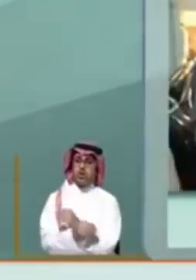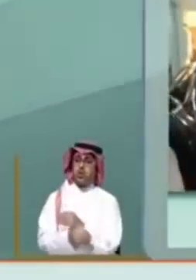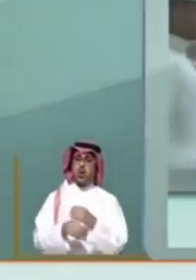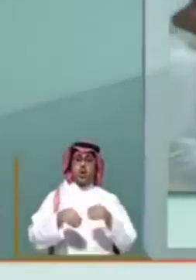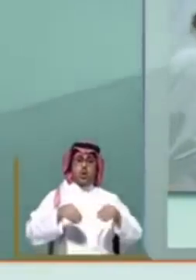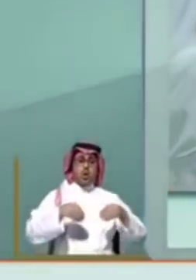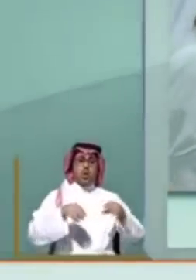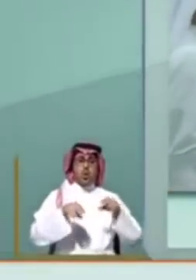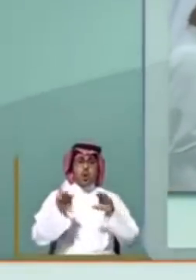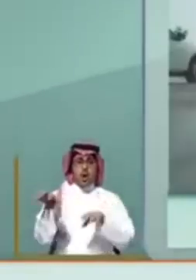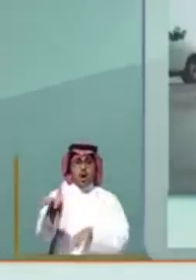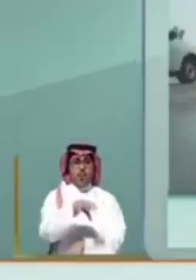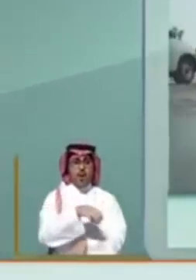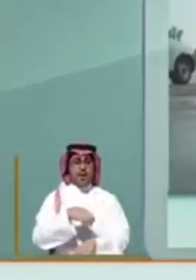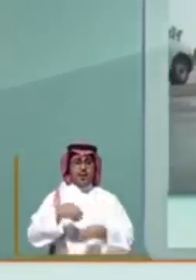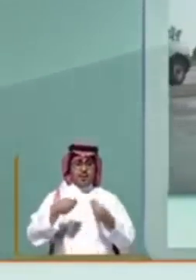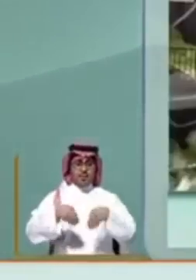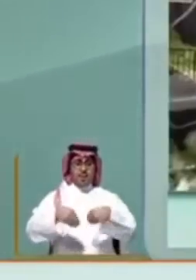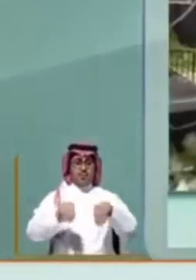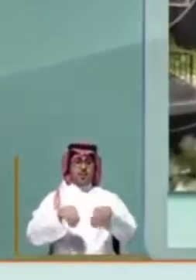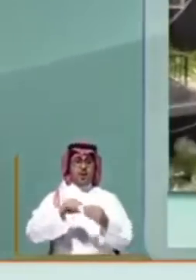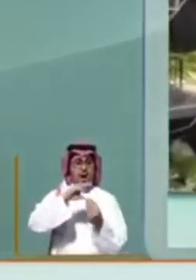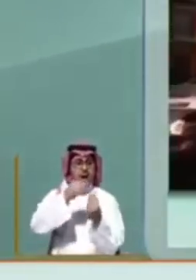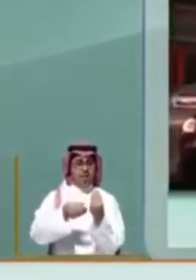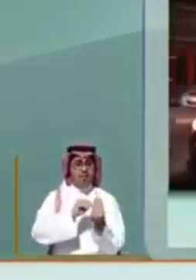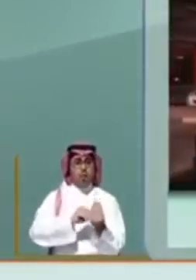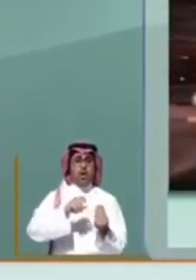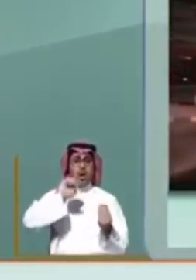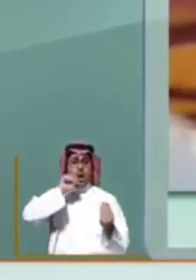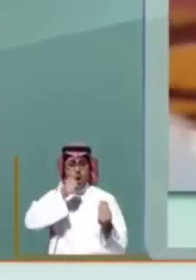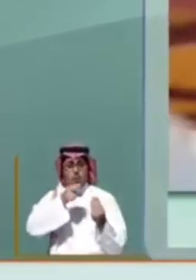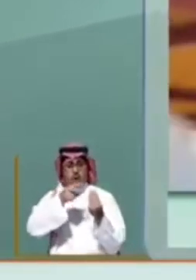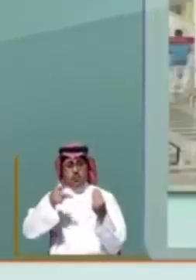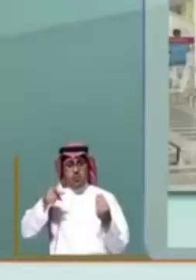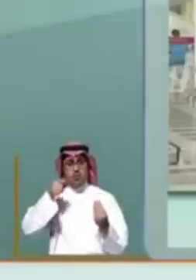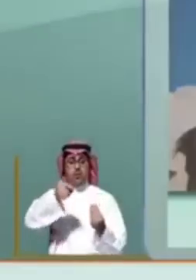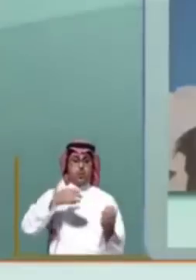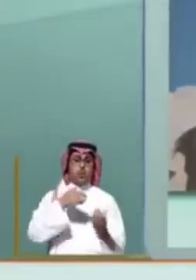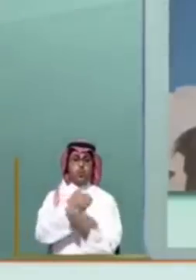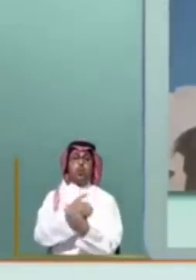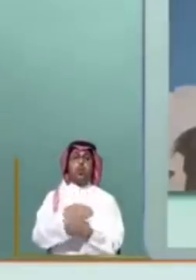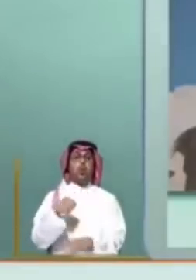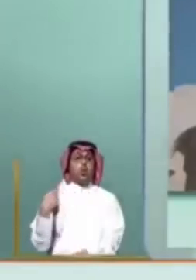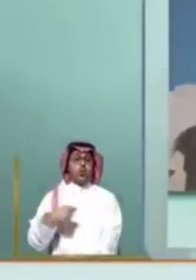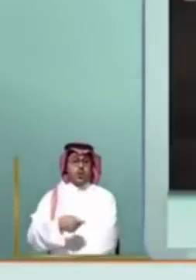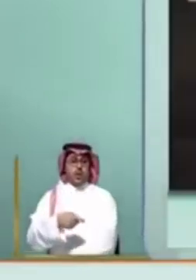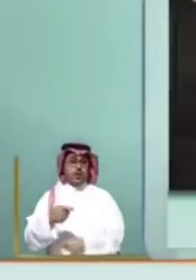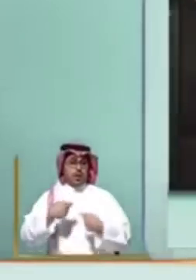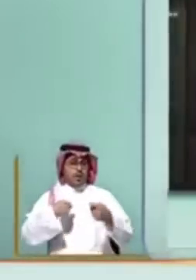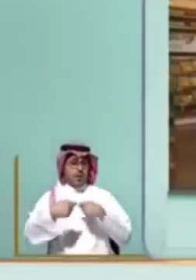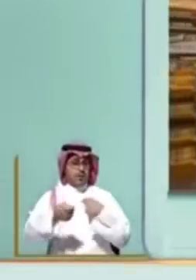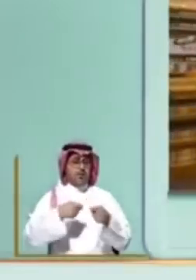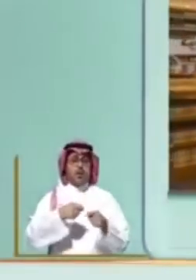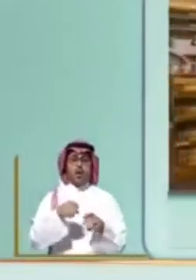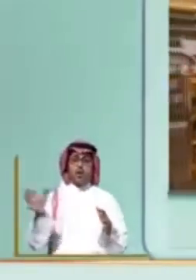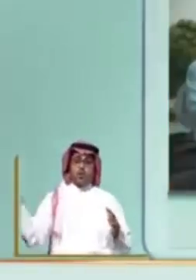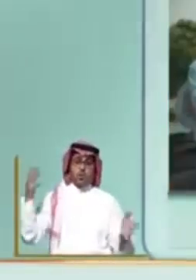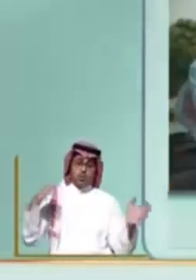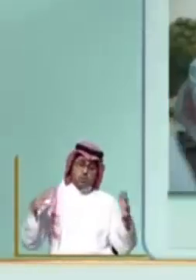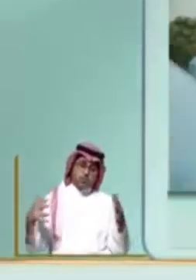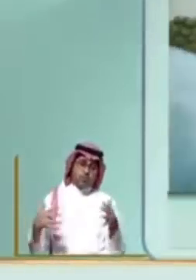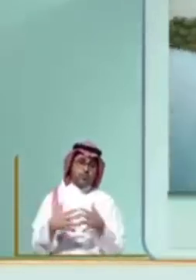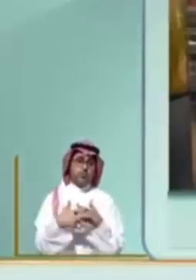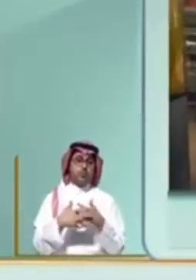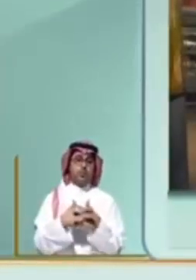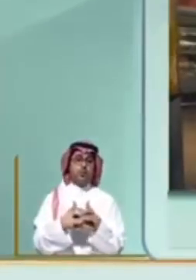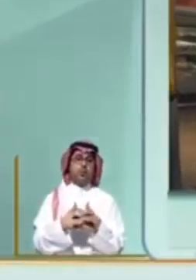الخضار. كذلك قامت بعدد من الجولات المشتركة مع الجهات المعنية سواء وزارة التجارة أو الجهات الأمنية أو مكتب